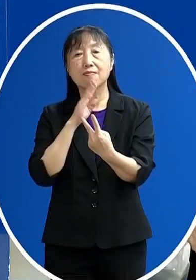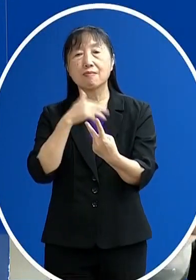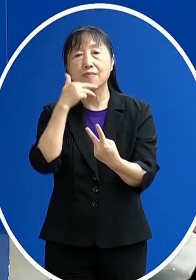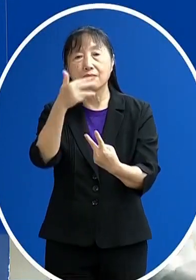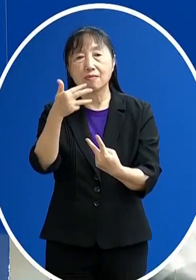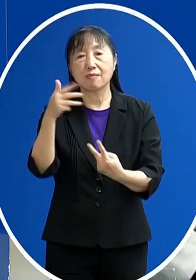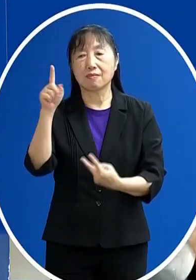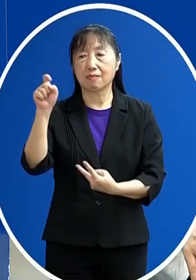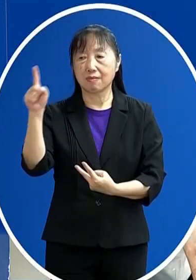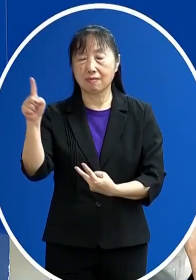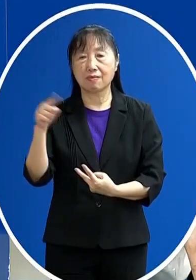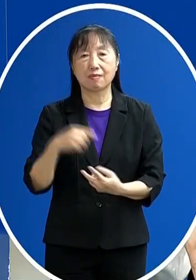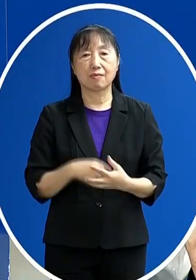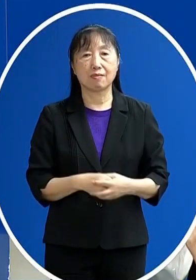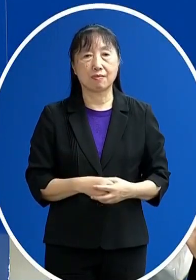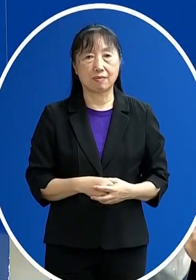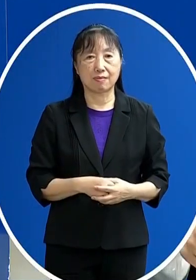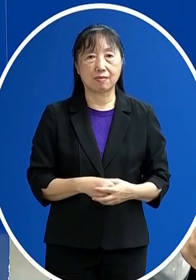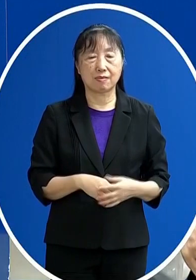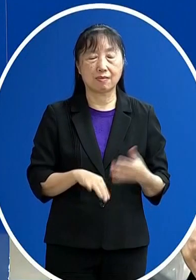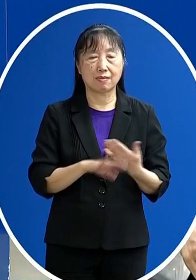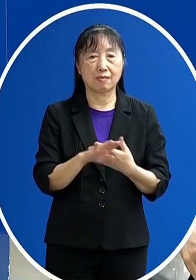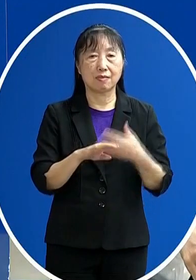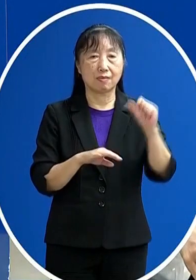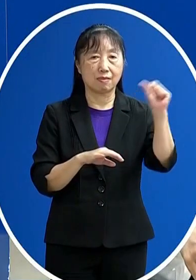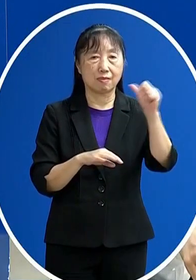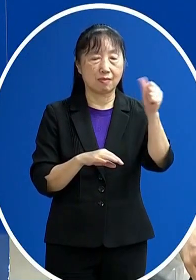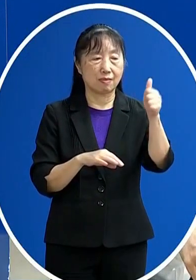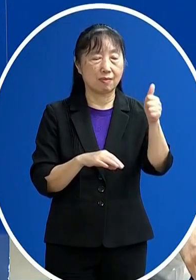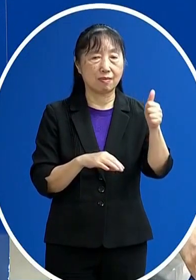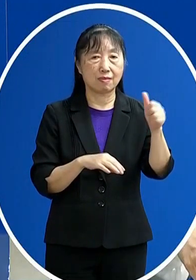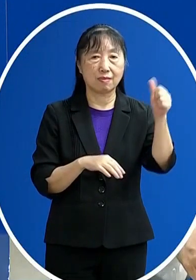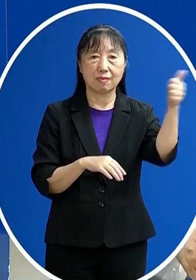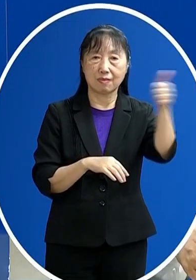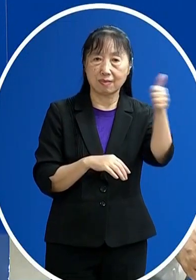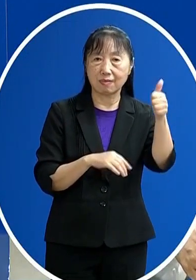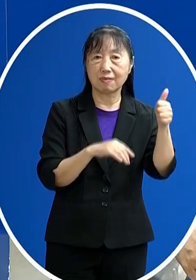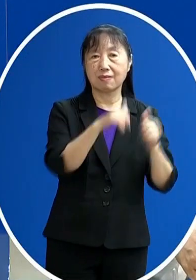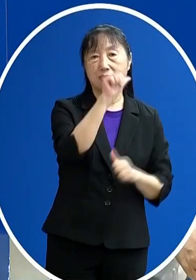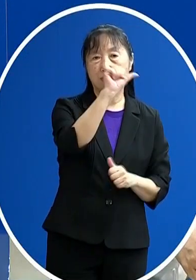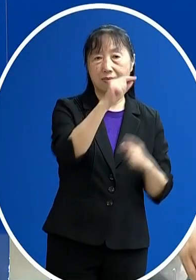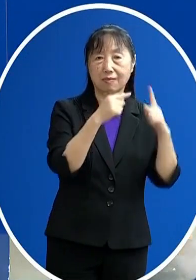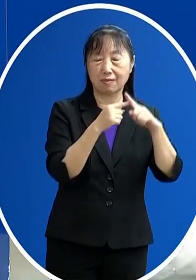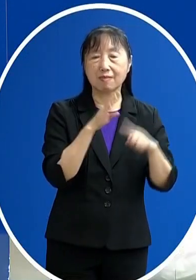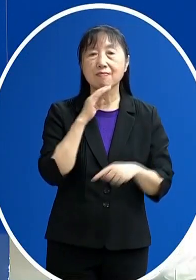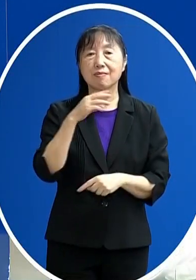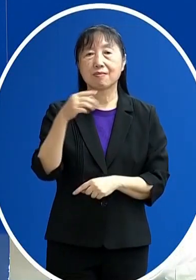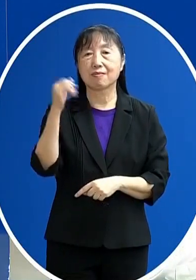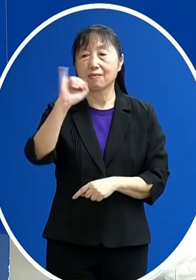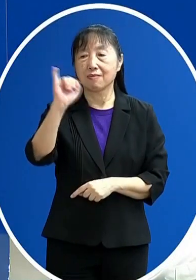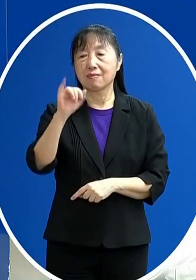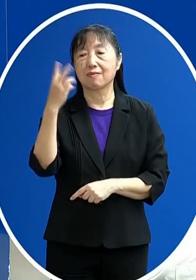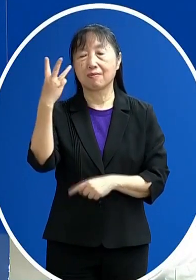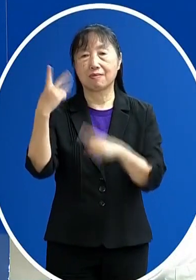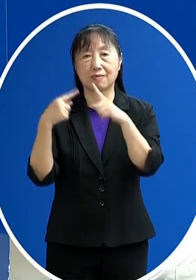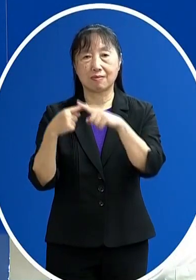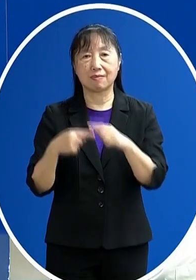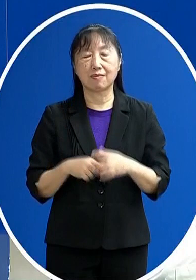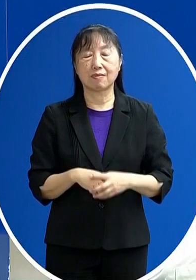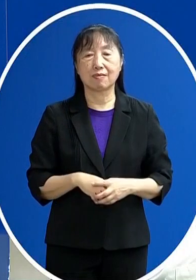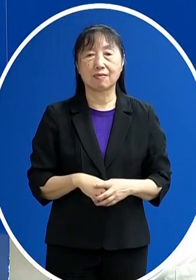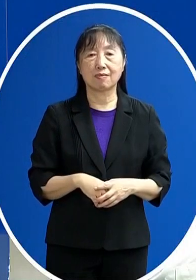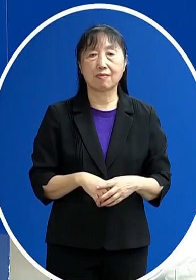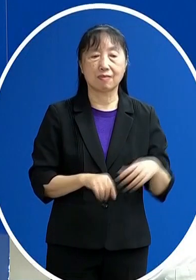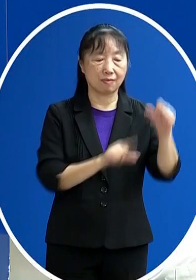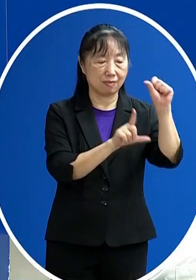一岁，那有五位是男生，三位是女生。那很多是在这个五月到